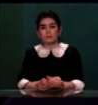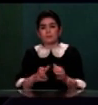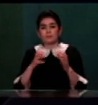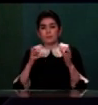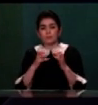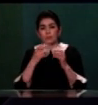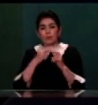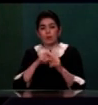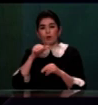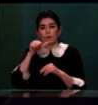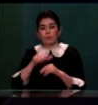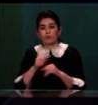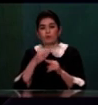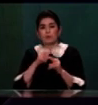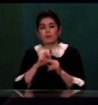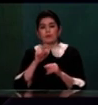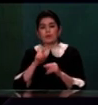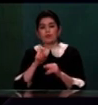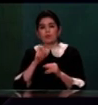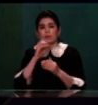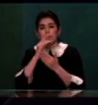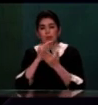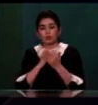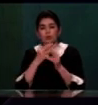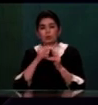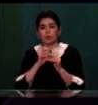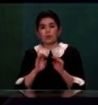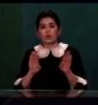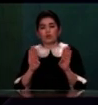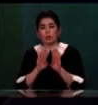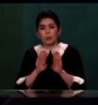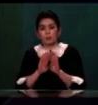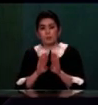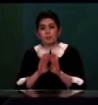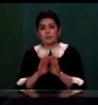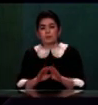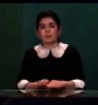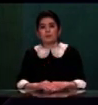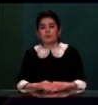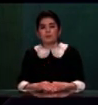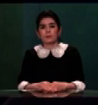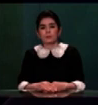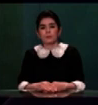Сохранить tugmasi bosiladi. Demak, dasturni yopib